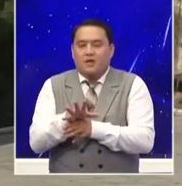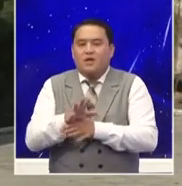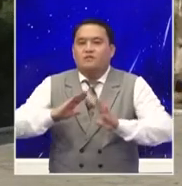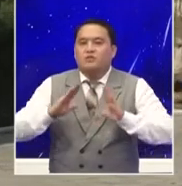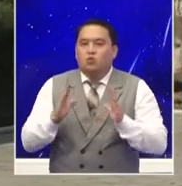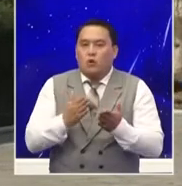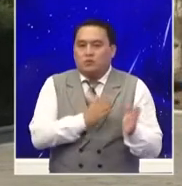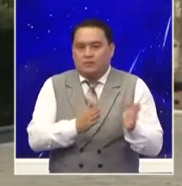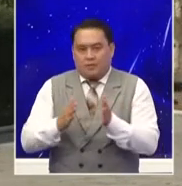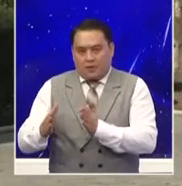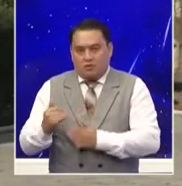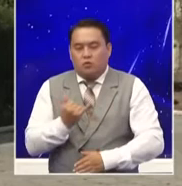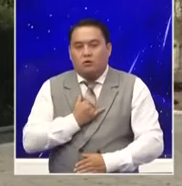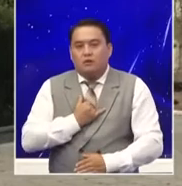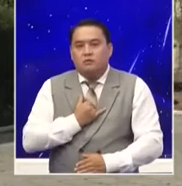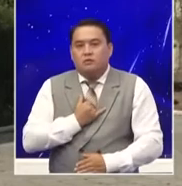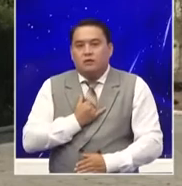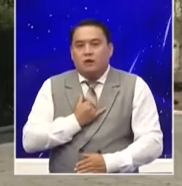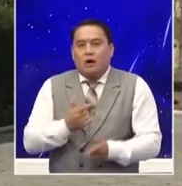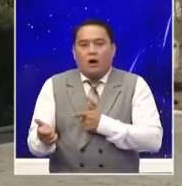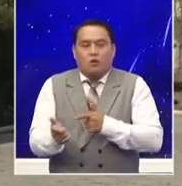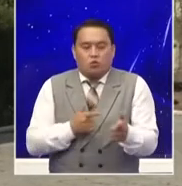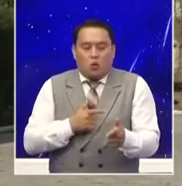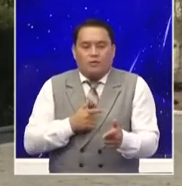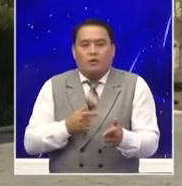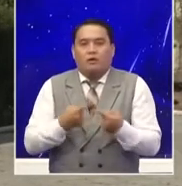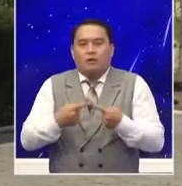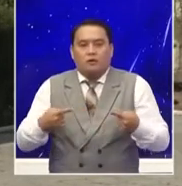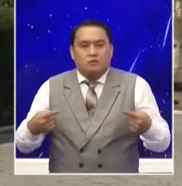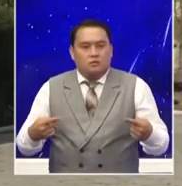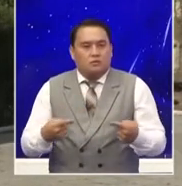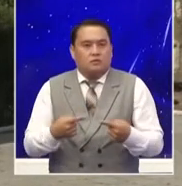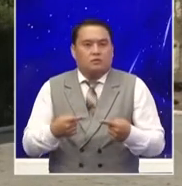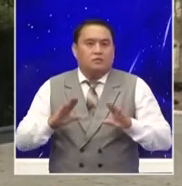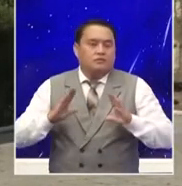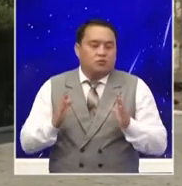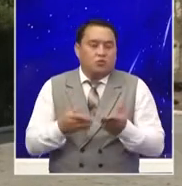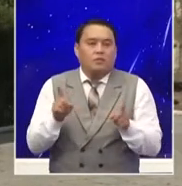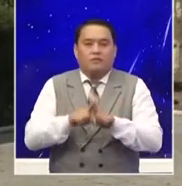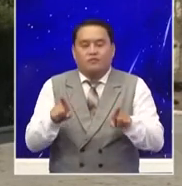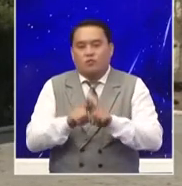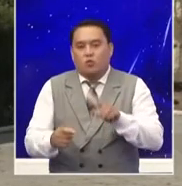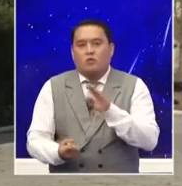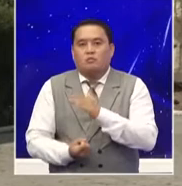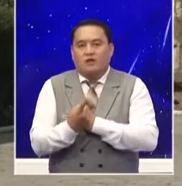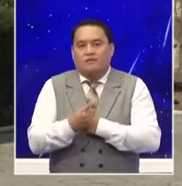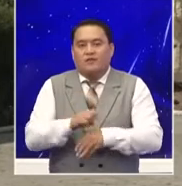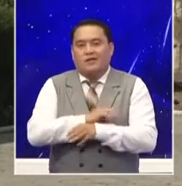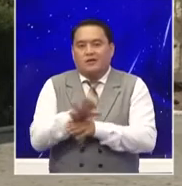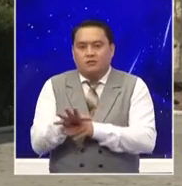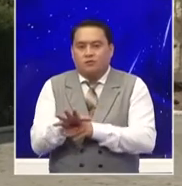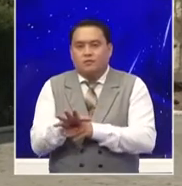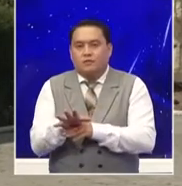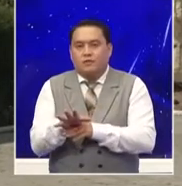ситуация стабилизировалась, тем не менее, мы должны быть готовы к различным сценариям развития событий. И